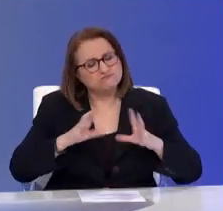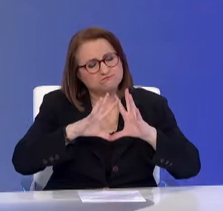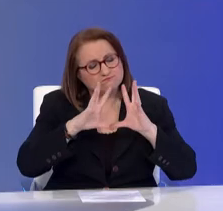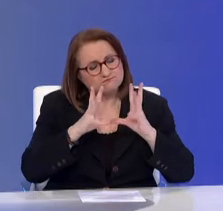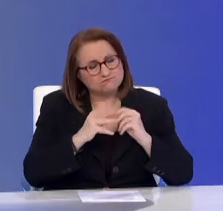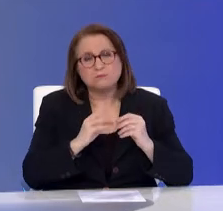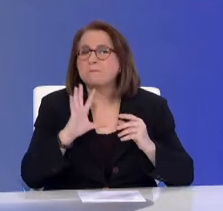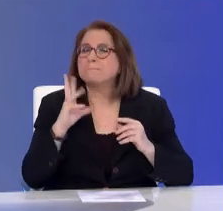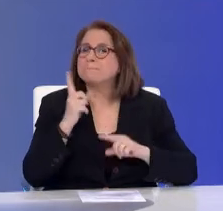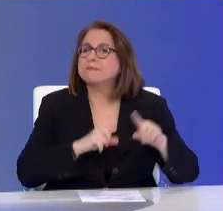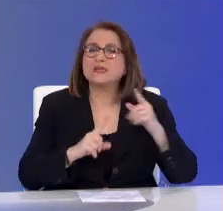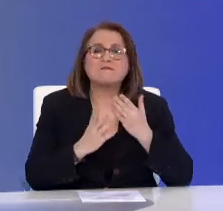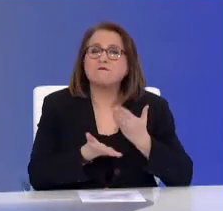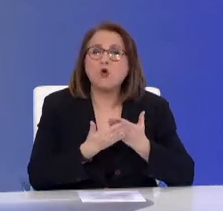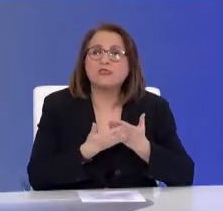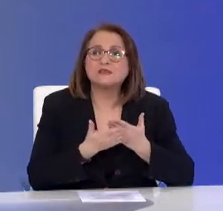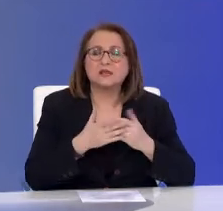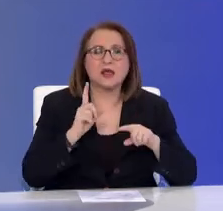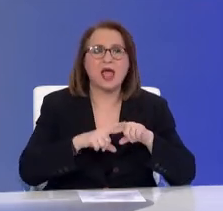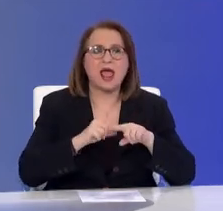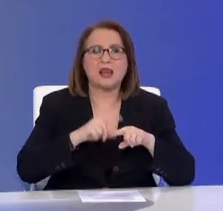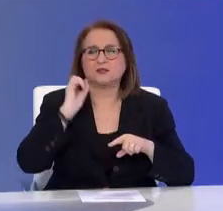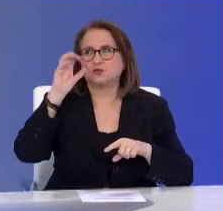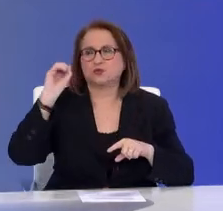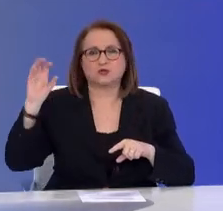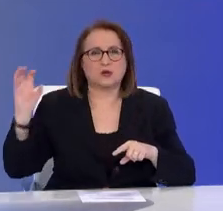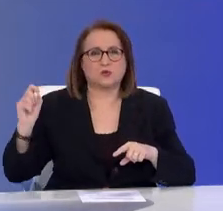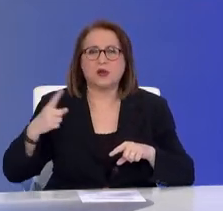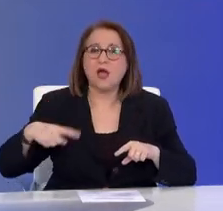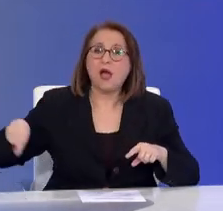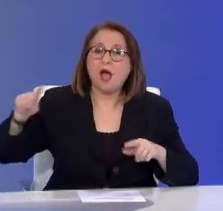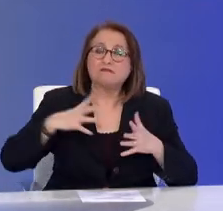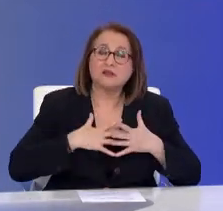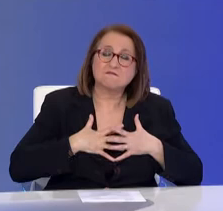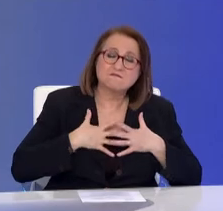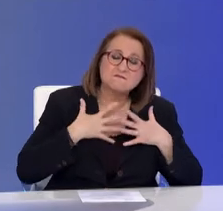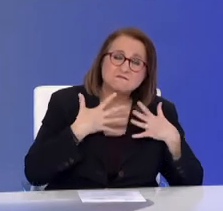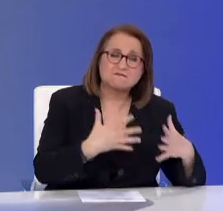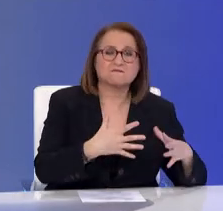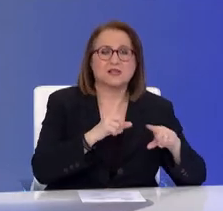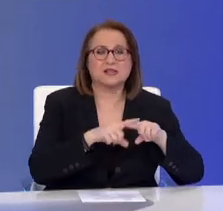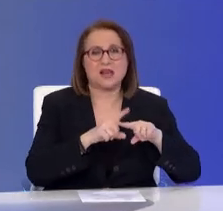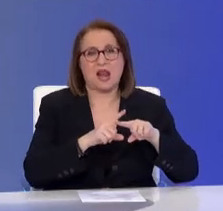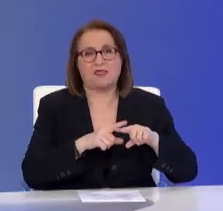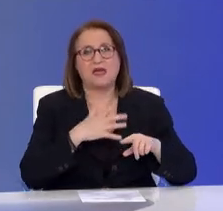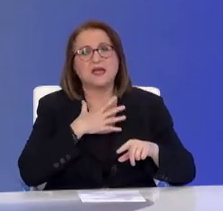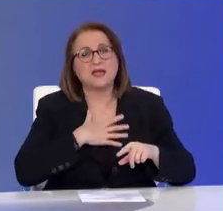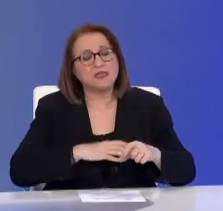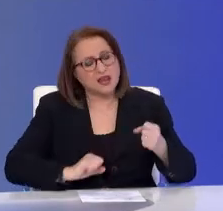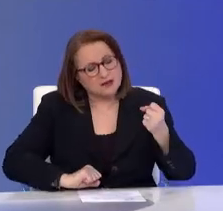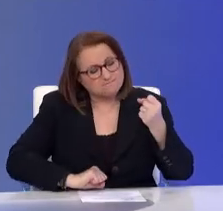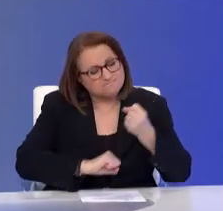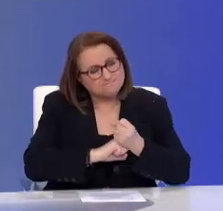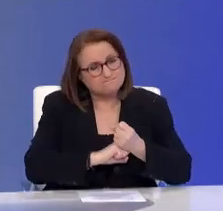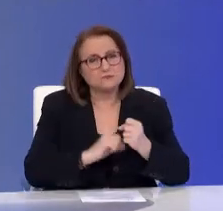Διασποράς. Φιλέλληνες που πραγματικά ένιωθαν υποχρέωσή τους να βοηθήσουν τους Έλληνες να πετύχουν την ελευθερία τους, ως